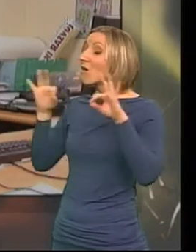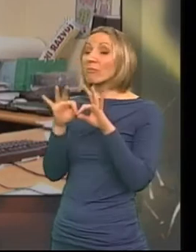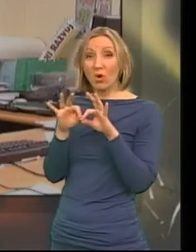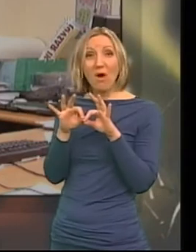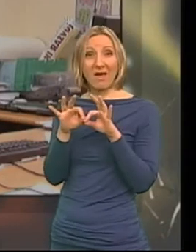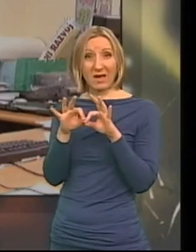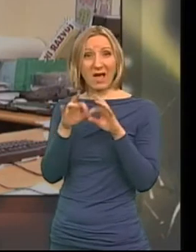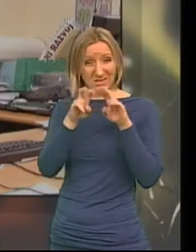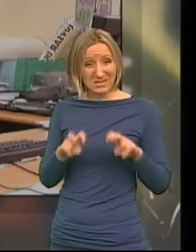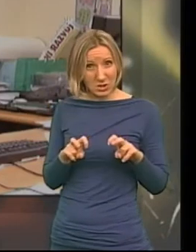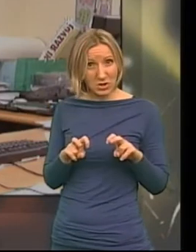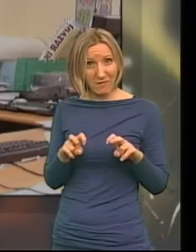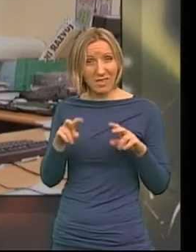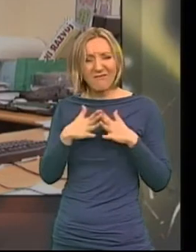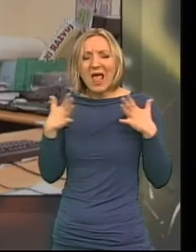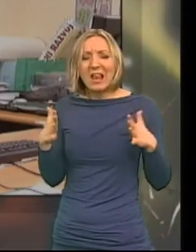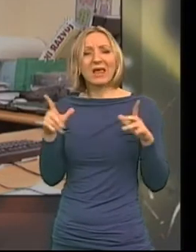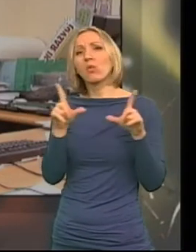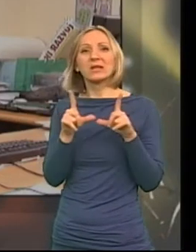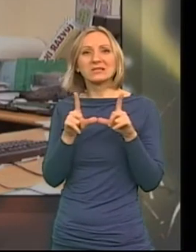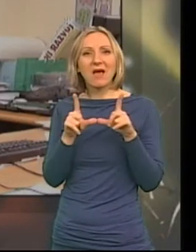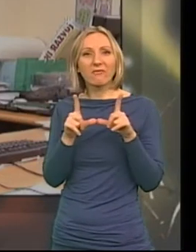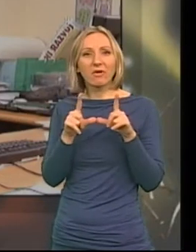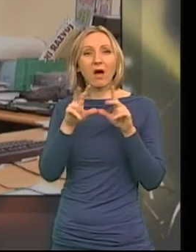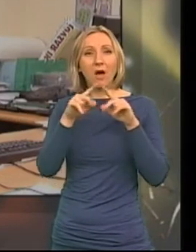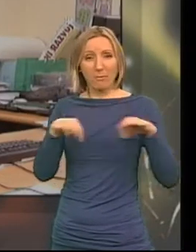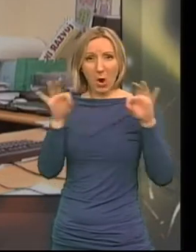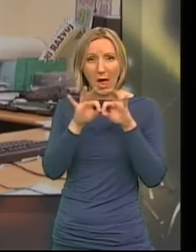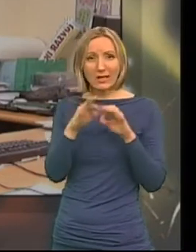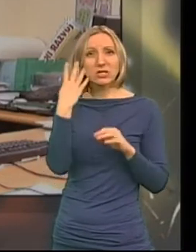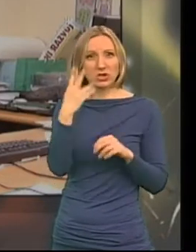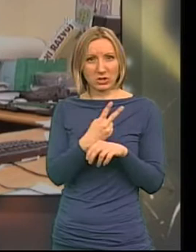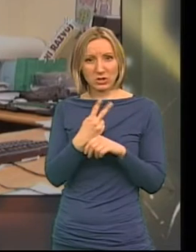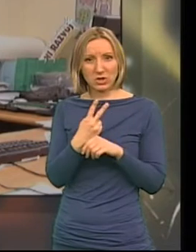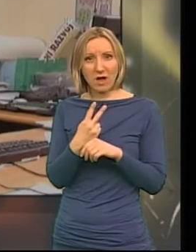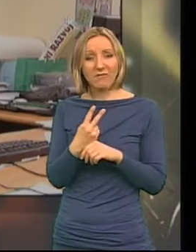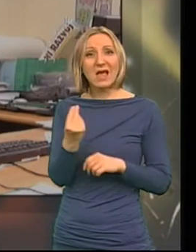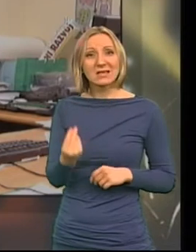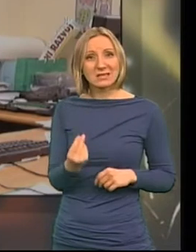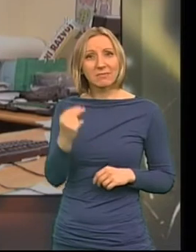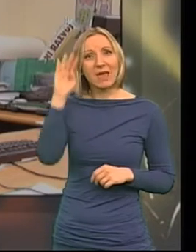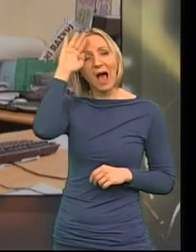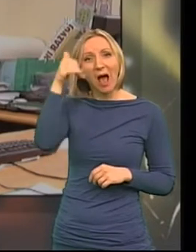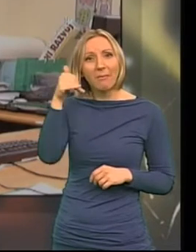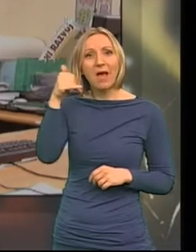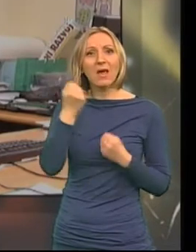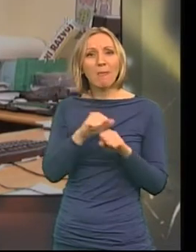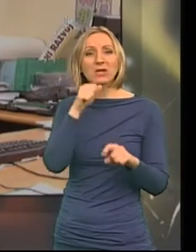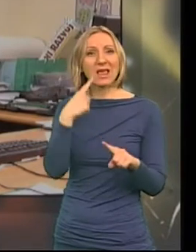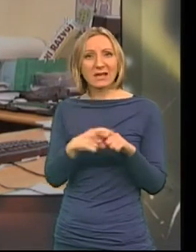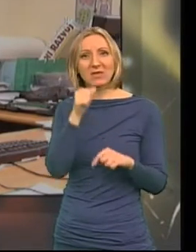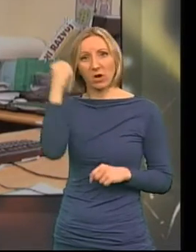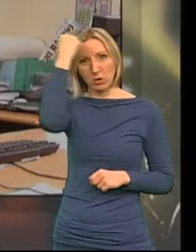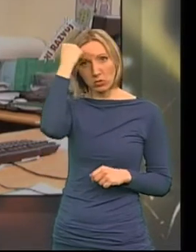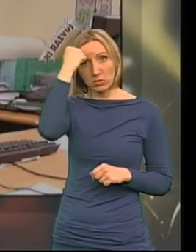Evropi je veliki UNICEF-a projekat, regionalna saradnja koja se sprovodi u četiri zemlje, Srbiji, Albaniji, Bosni, Hercegovini i Turskoj, koji ima za cilj pre